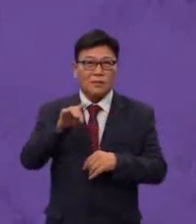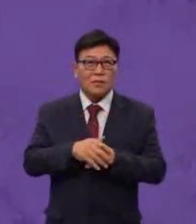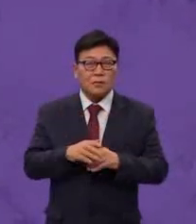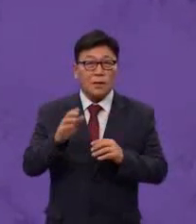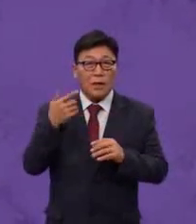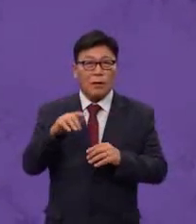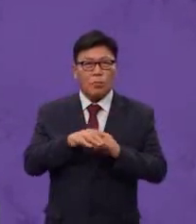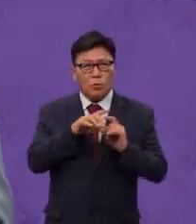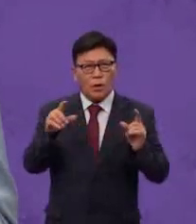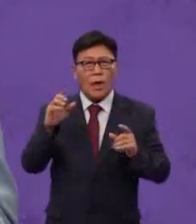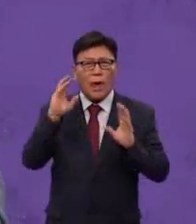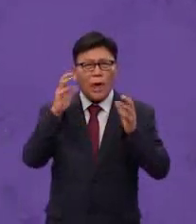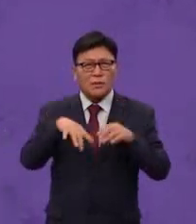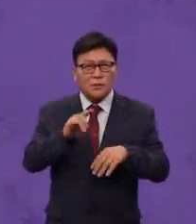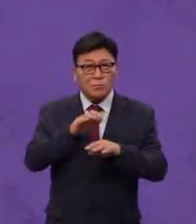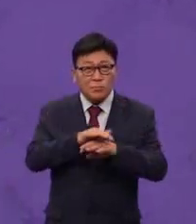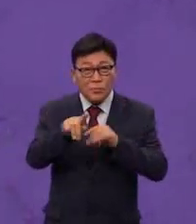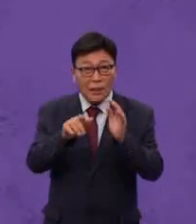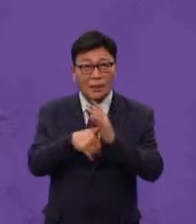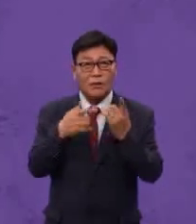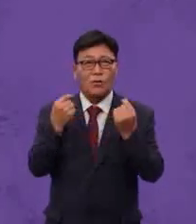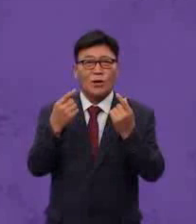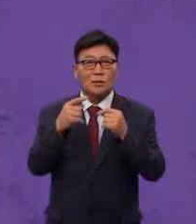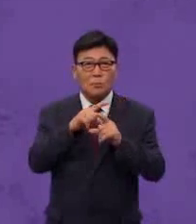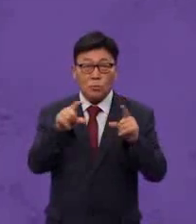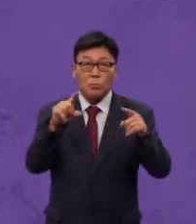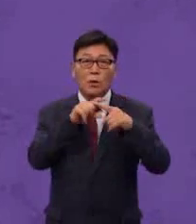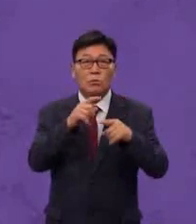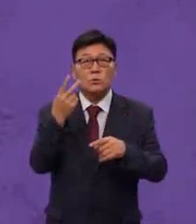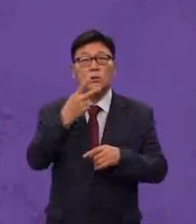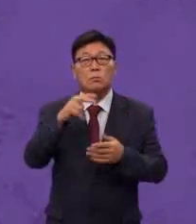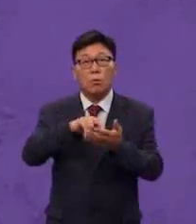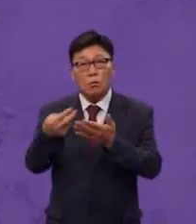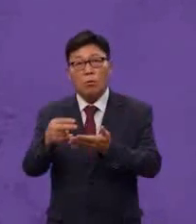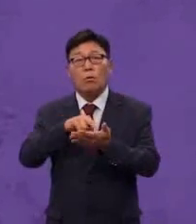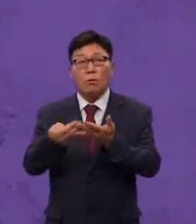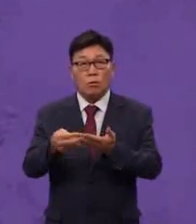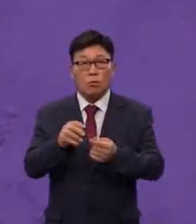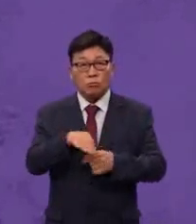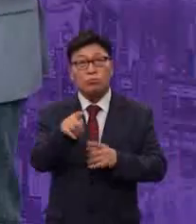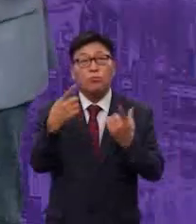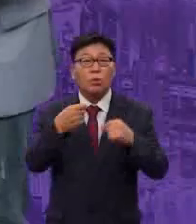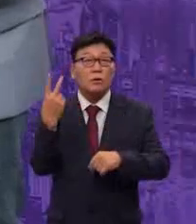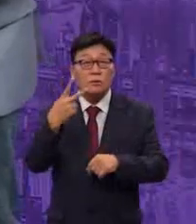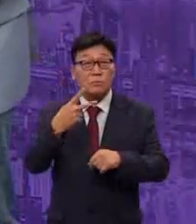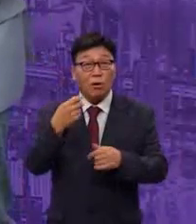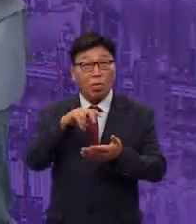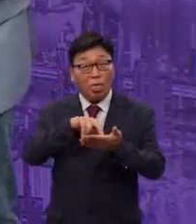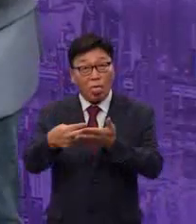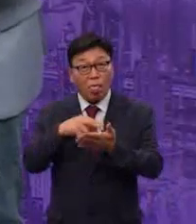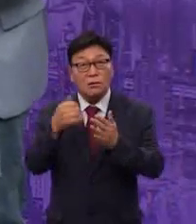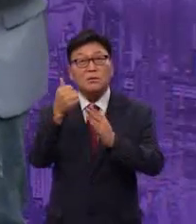생각이 듭니다. 네. 아기들이 처음 걸음마를 뗄 때요. 평균 약 2,000번을 넘어진다고 우와, 합니다. 2,000번이요?